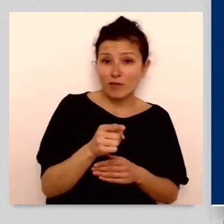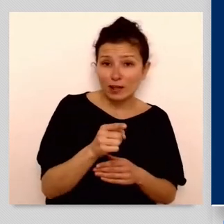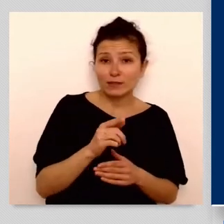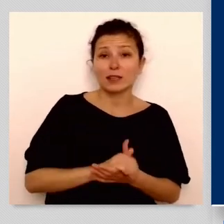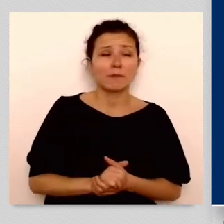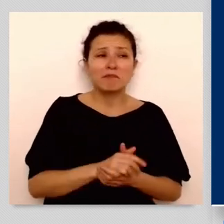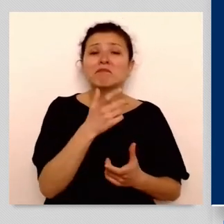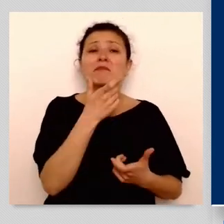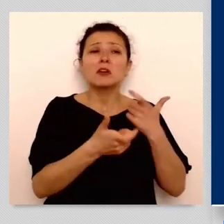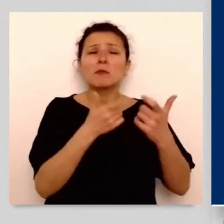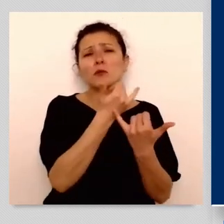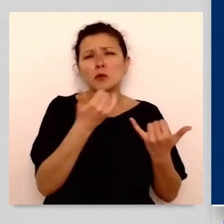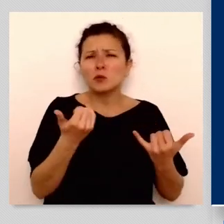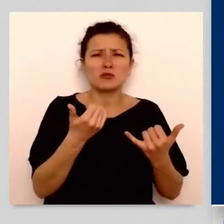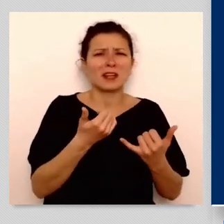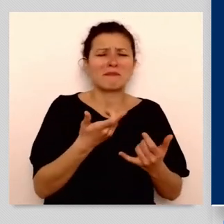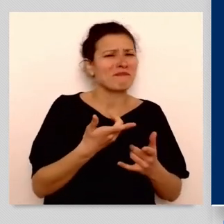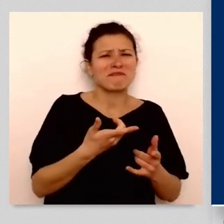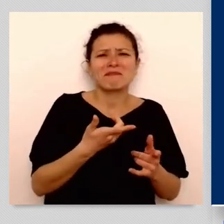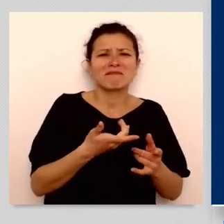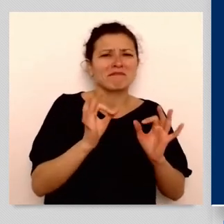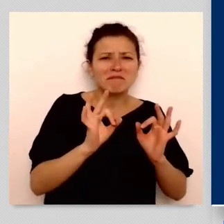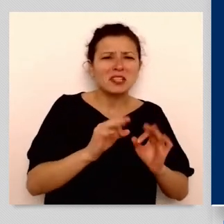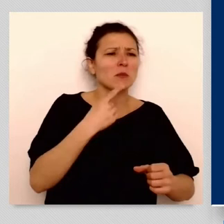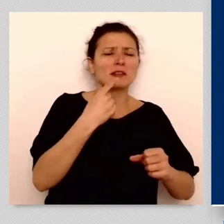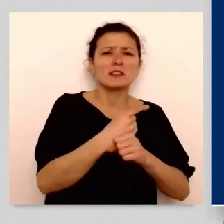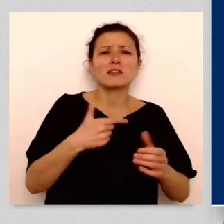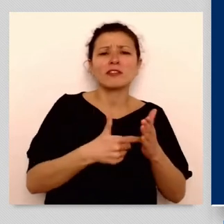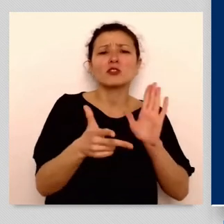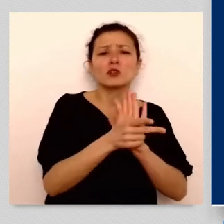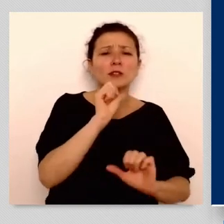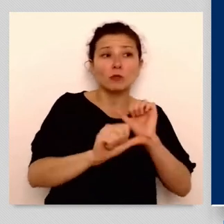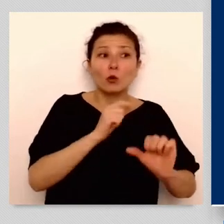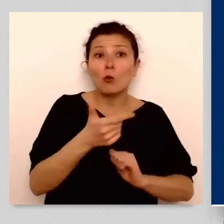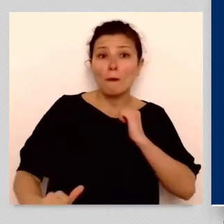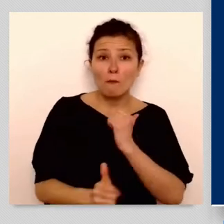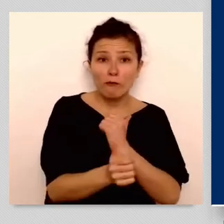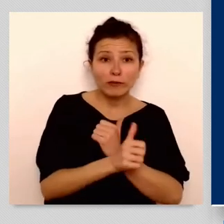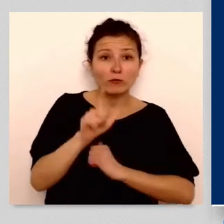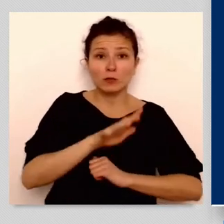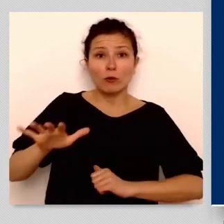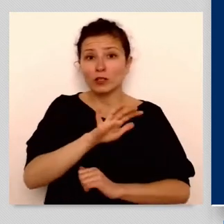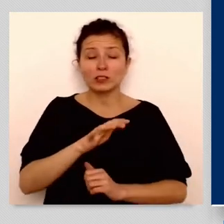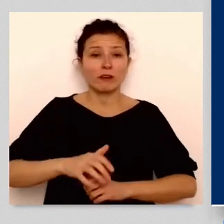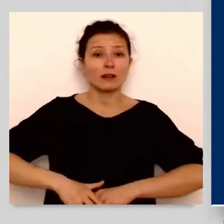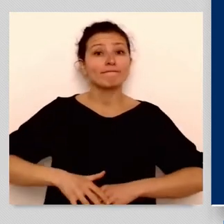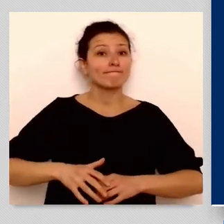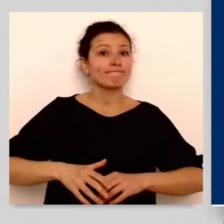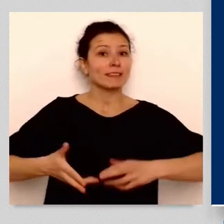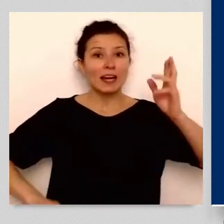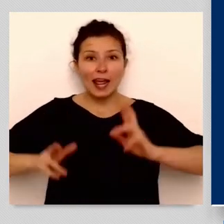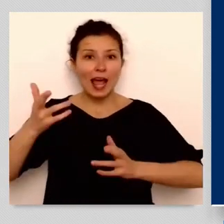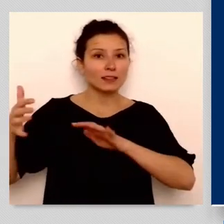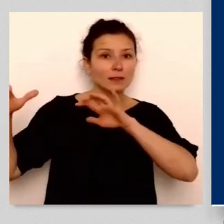nierozważne decyzje podjęte w 2018 roku wywołały niezwykłą reakcję społeczną, która do dziś jest taką pamięcią